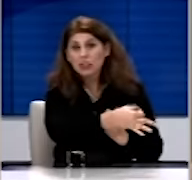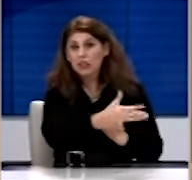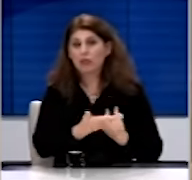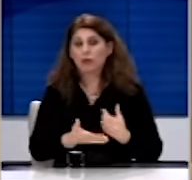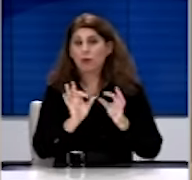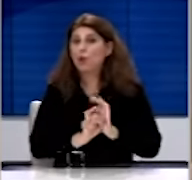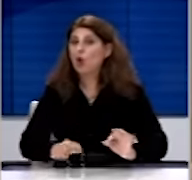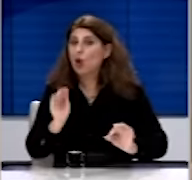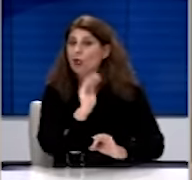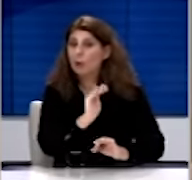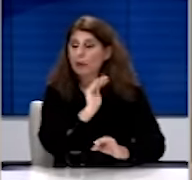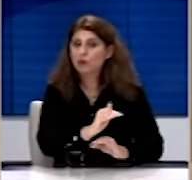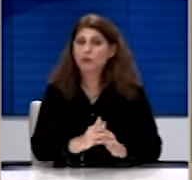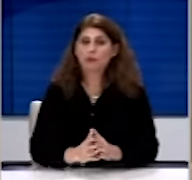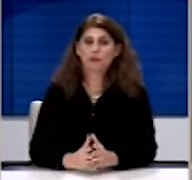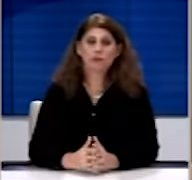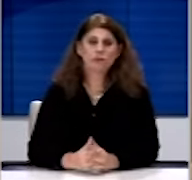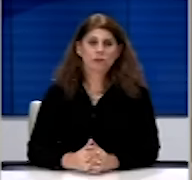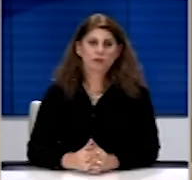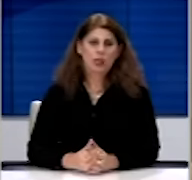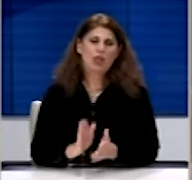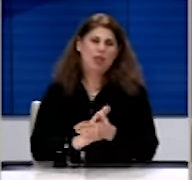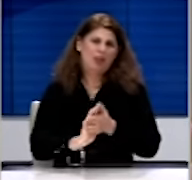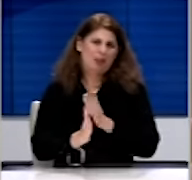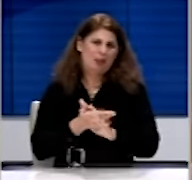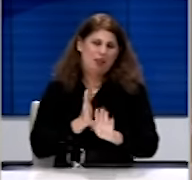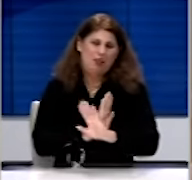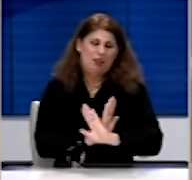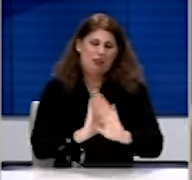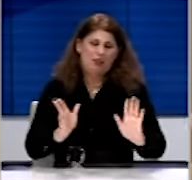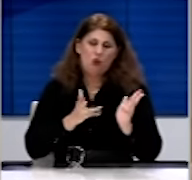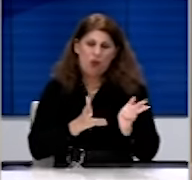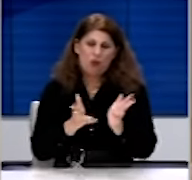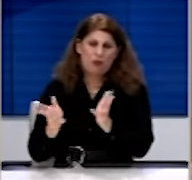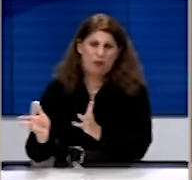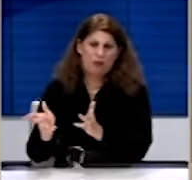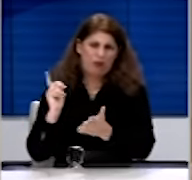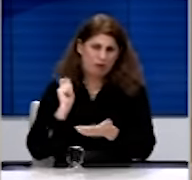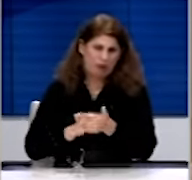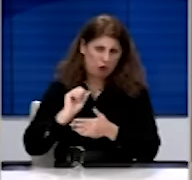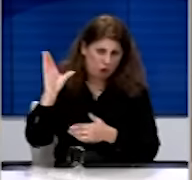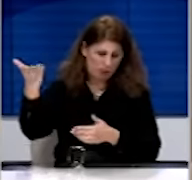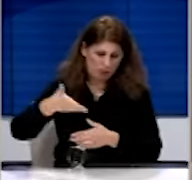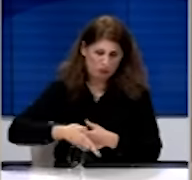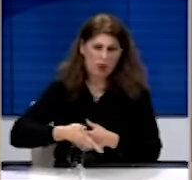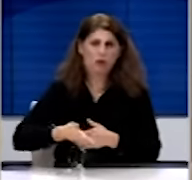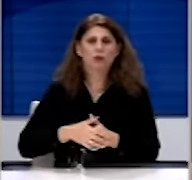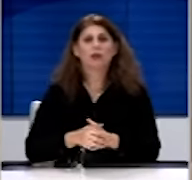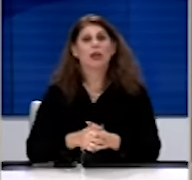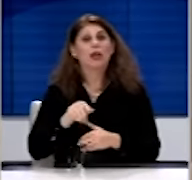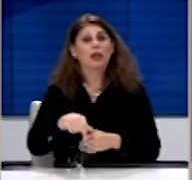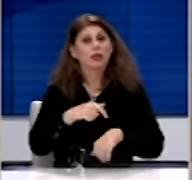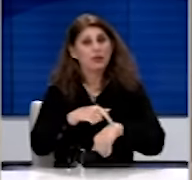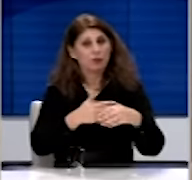που προειδοποιούσαμε? Φτάνει λοιπόν αυτή η κοροϊδία με τα εισαγόμενα. Ήρθε η ώρα να αναλάβετε